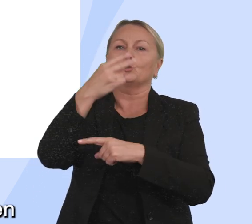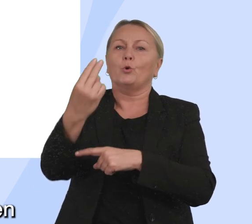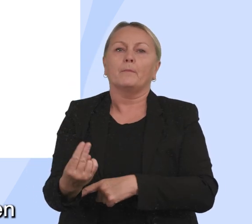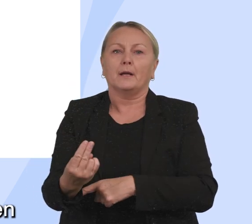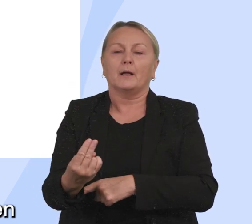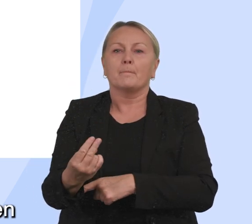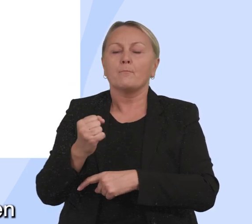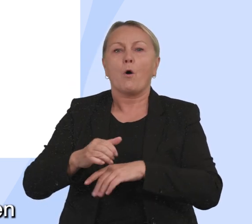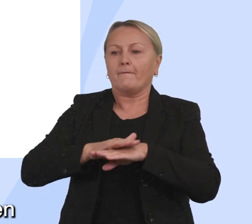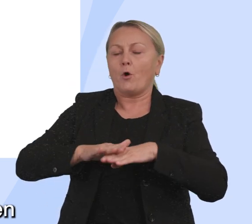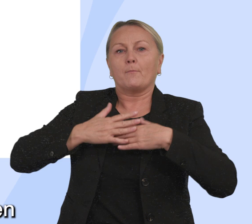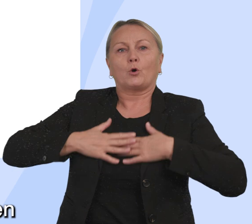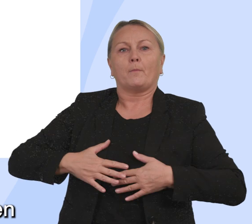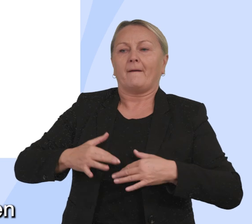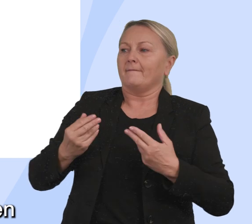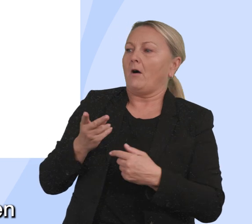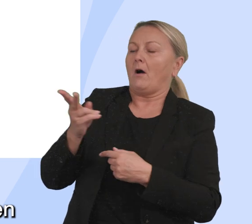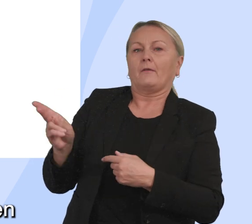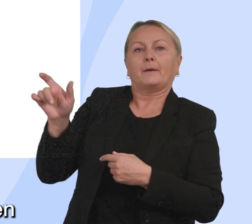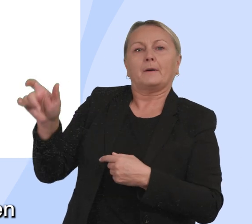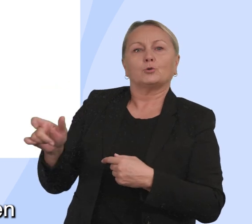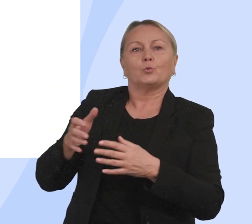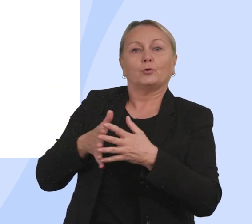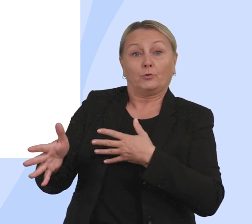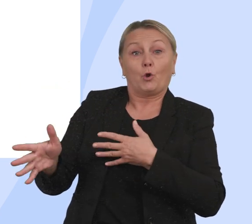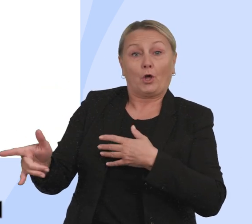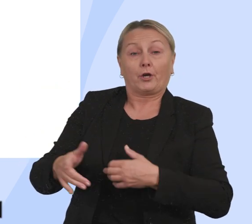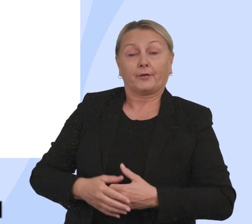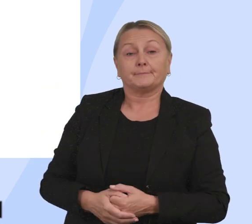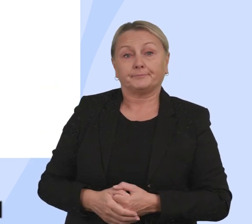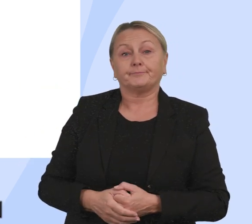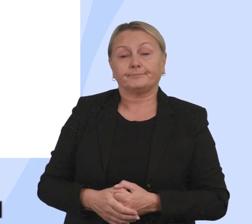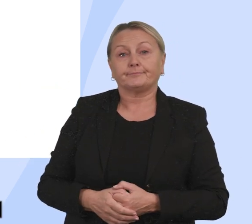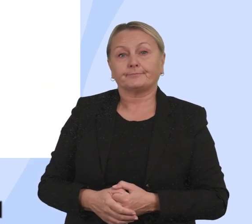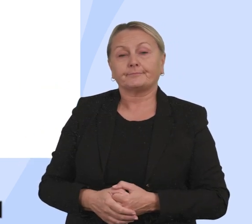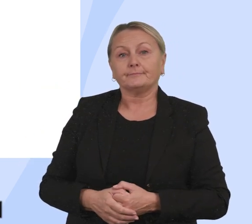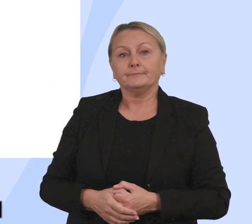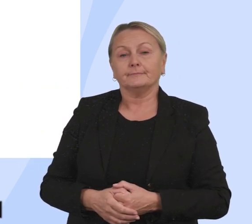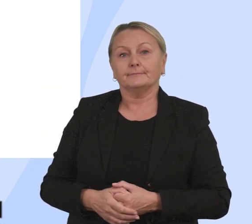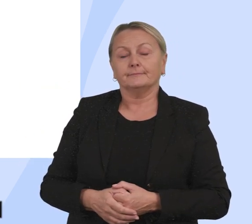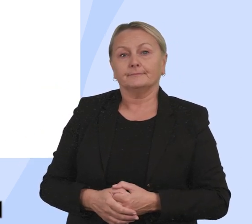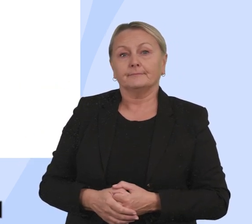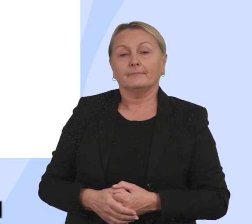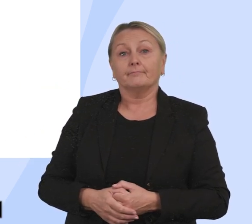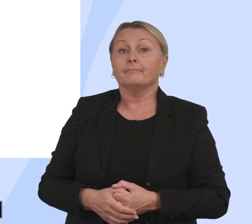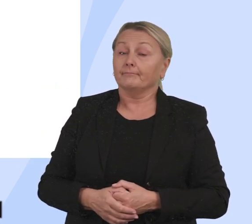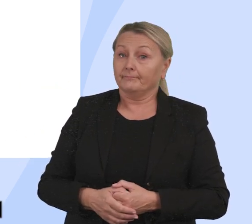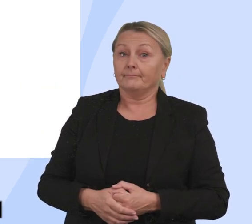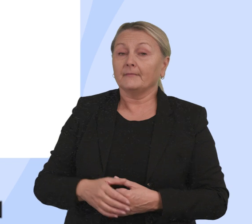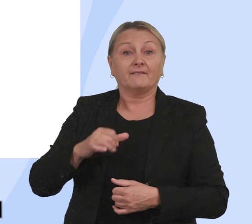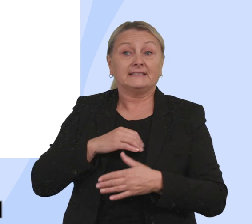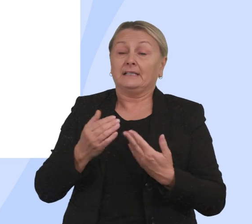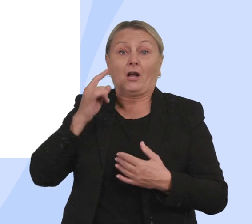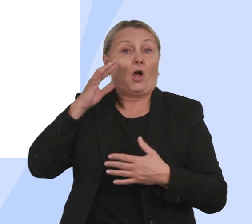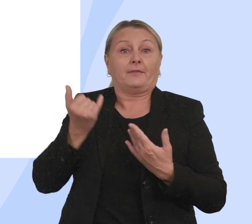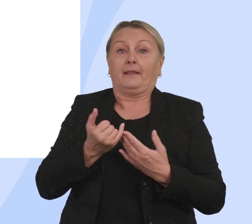sin krop, hvad det er, den anden gør. Ellers er man faktisk ikke i stand til at synkronisere så godt,